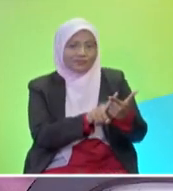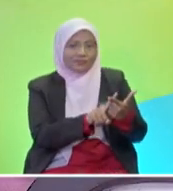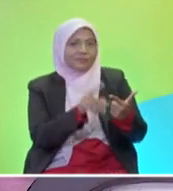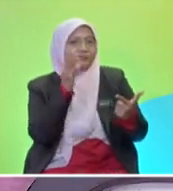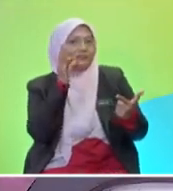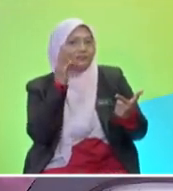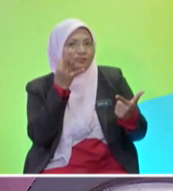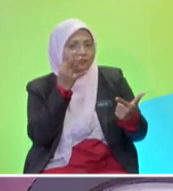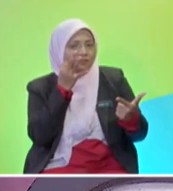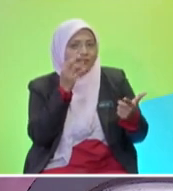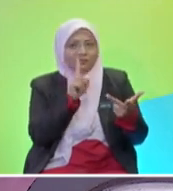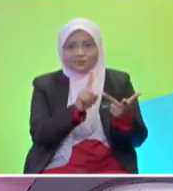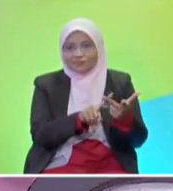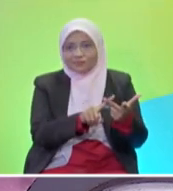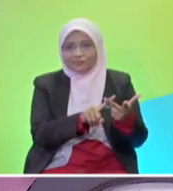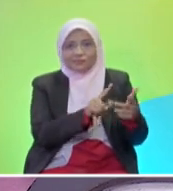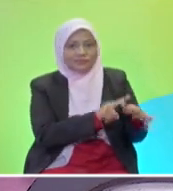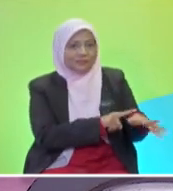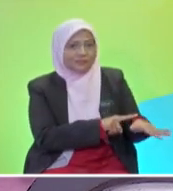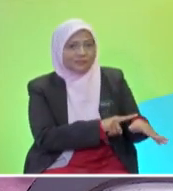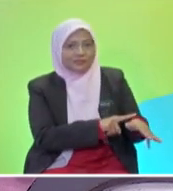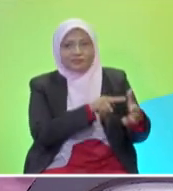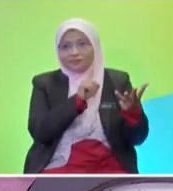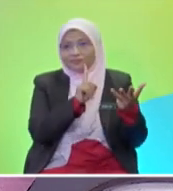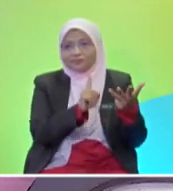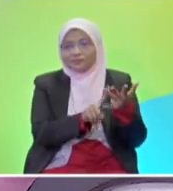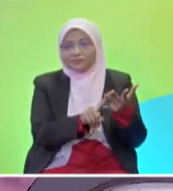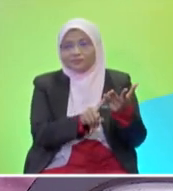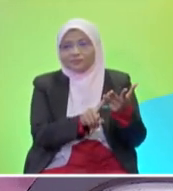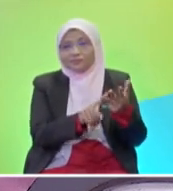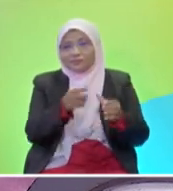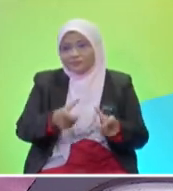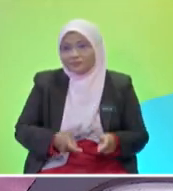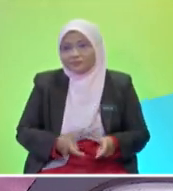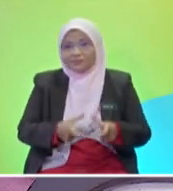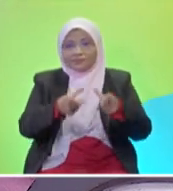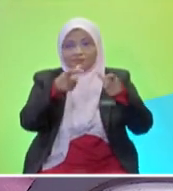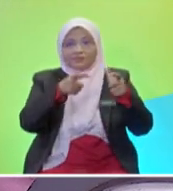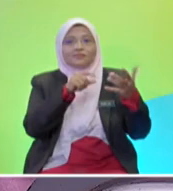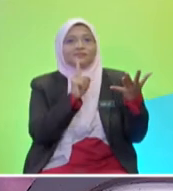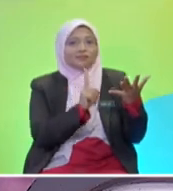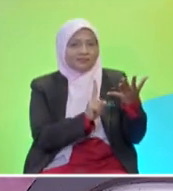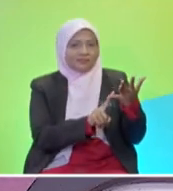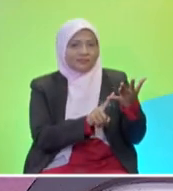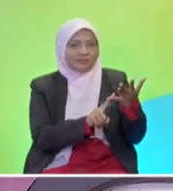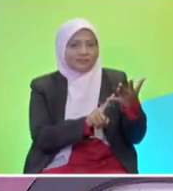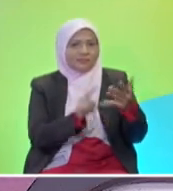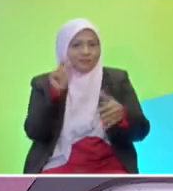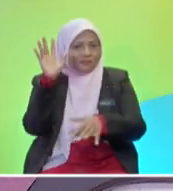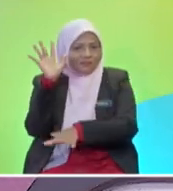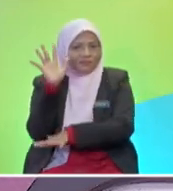Yang ketiga? Yang ketiga ialah daun. Dan yang keempat? Keempat ialah batang. Akhir sekali? Akhir sekali ialah